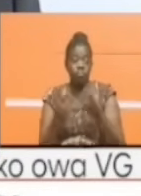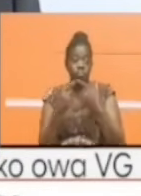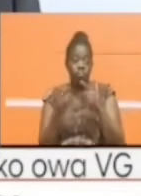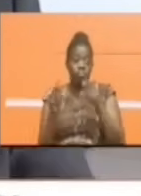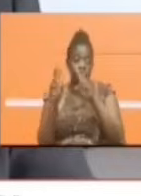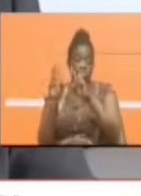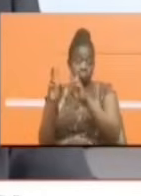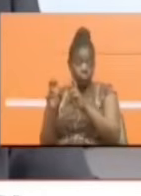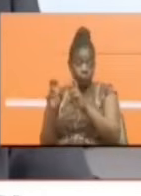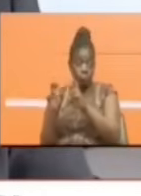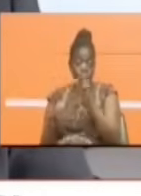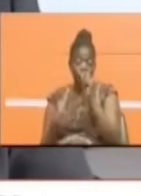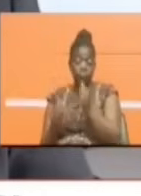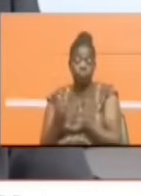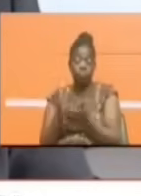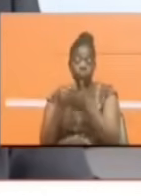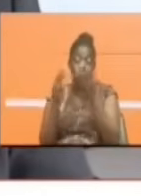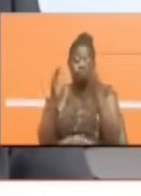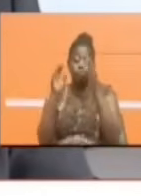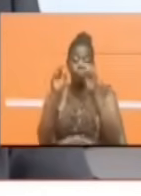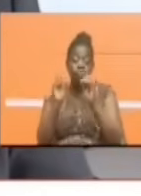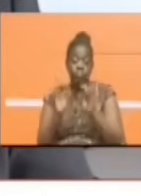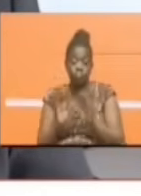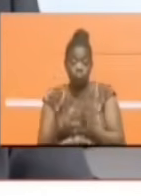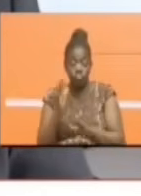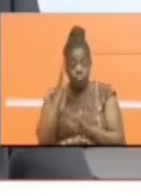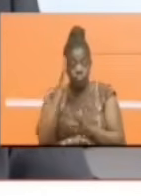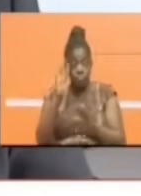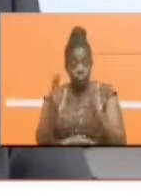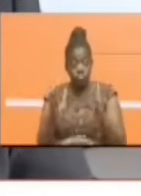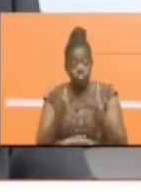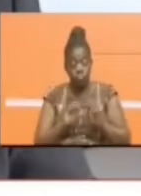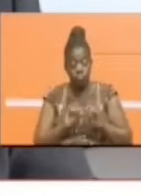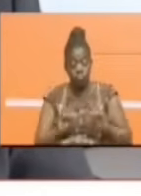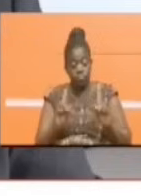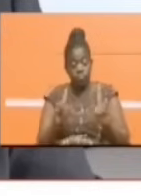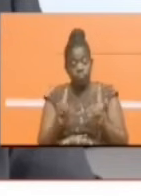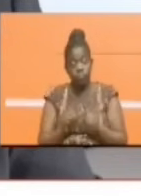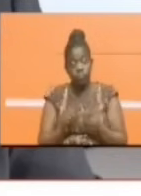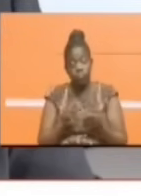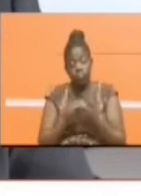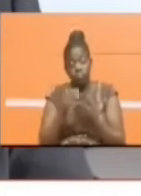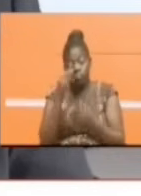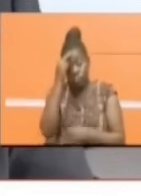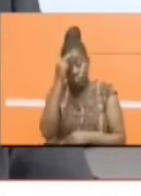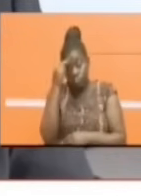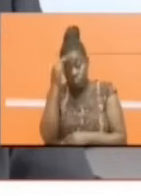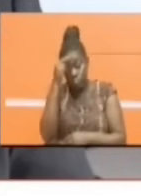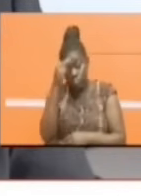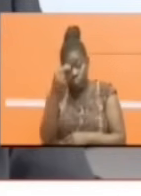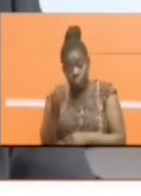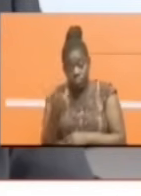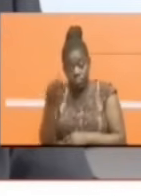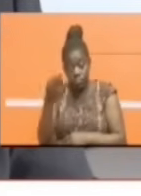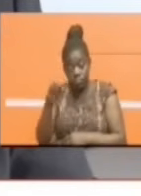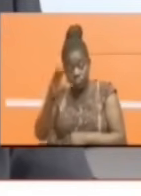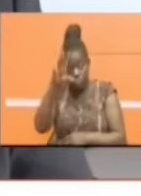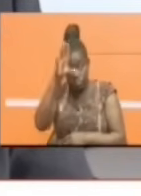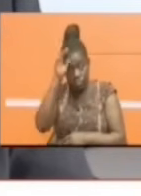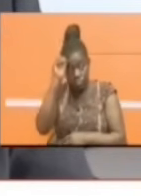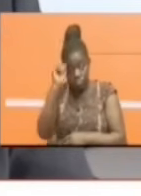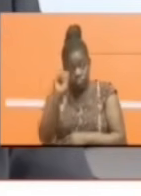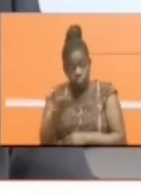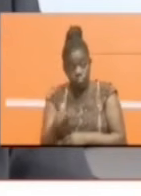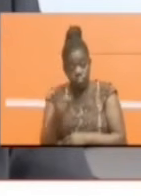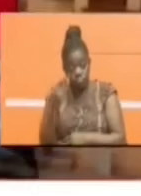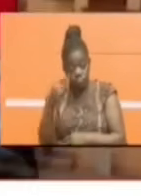ag'enjawulo agasobola okuyamba omusomesa okumanya engeri gy'asomesaamu naye n'okuyamba omwana ng'omwana bw'aba abisomye